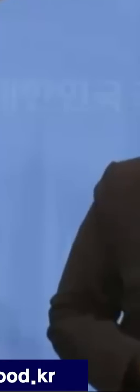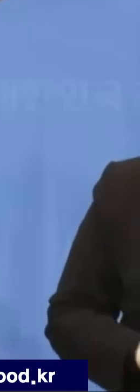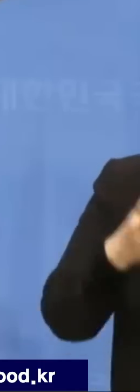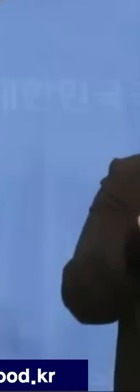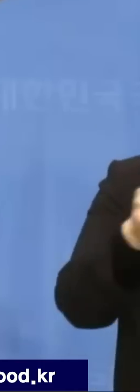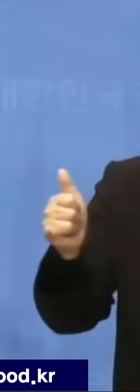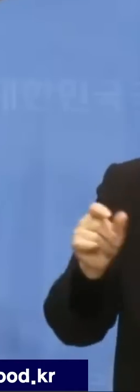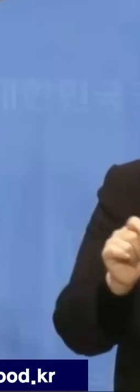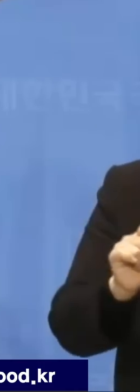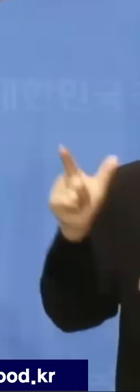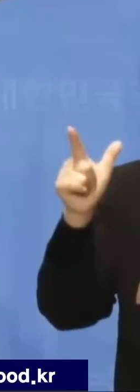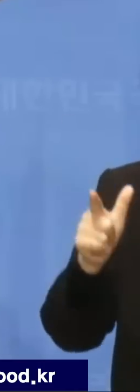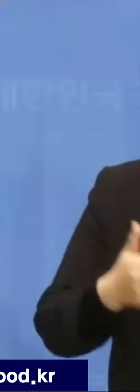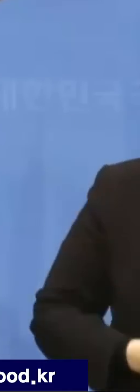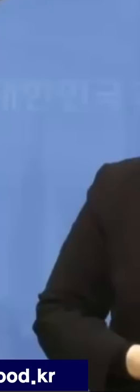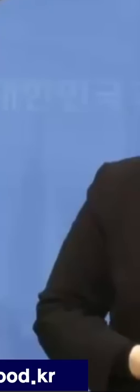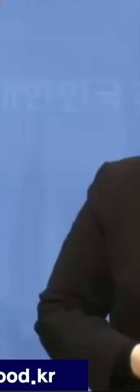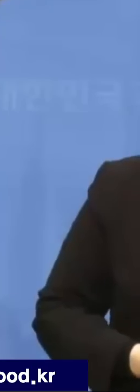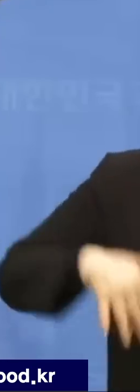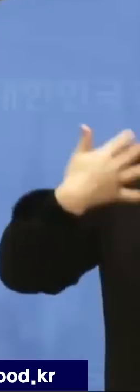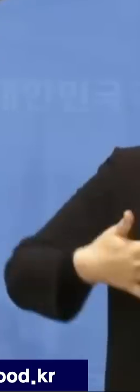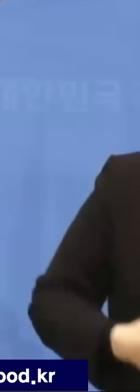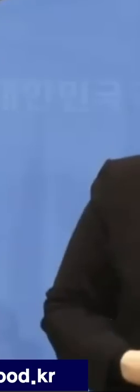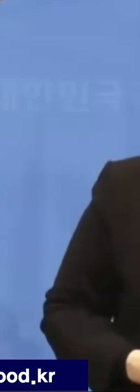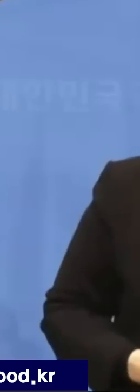국민들 다수도 아직 아니라고